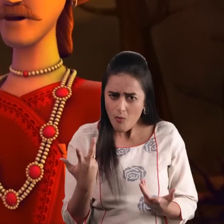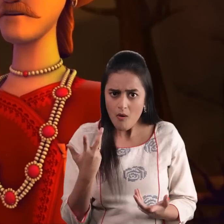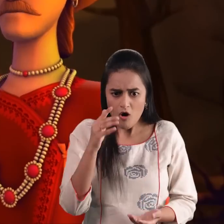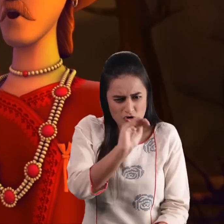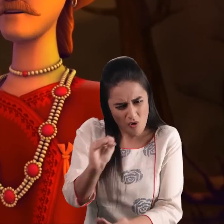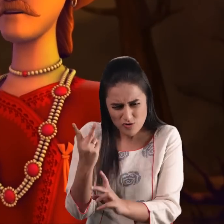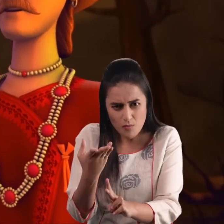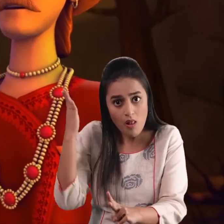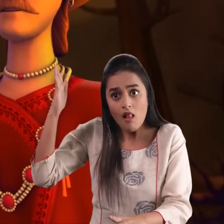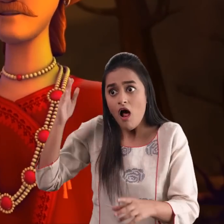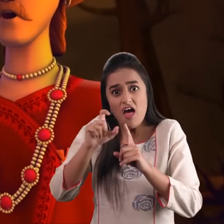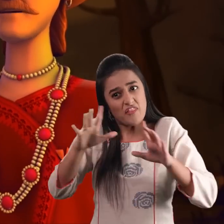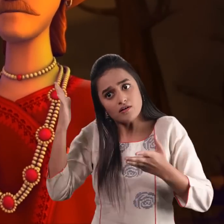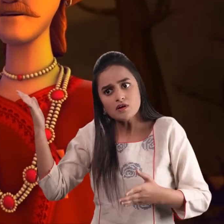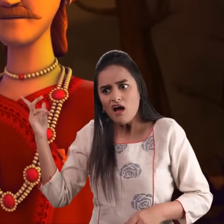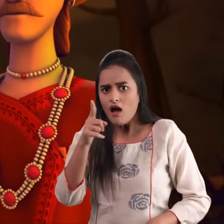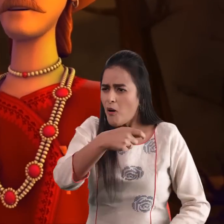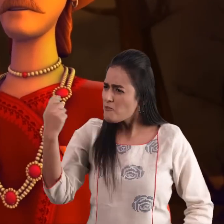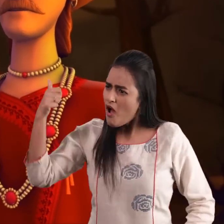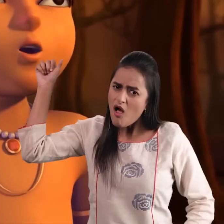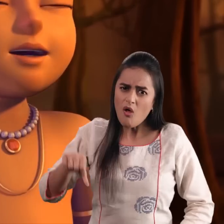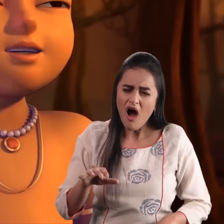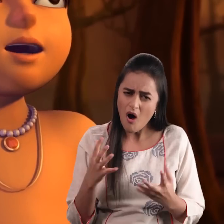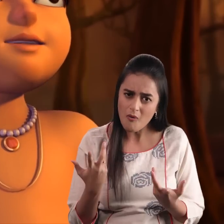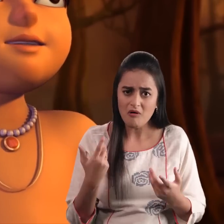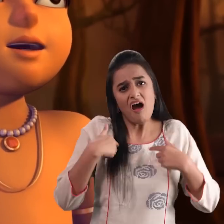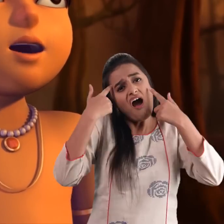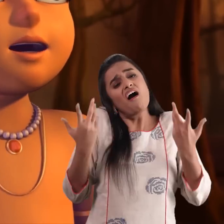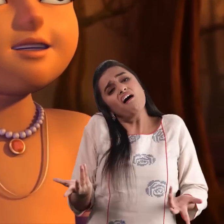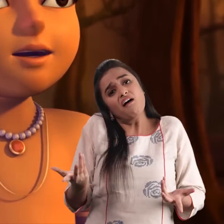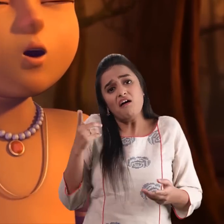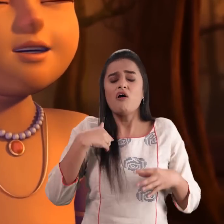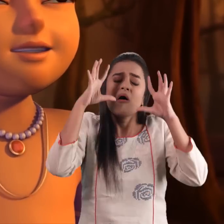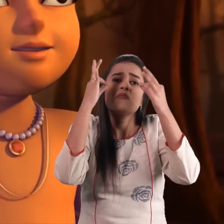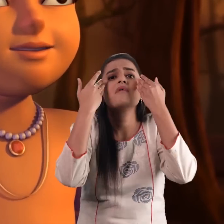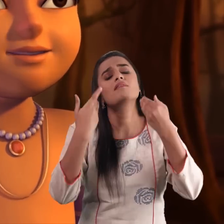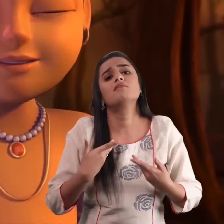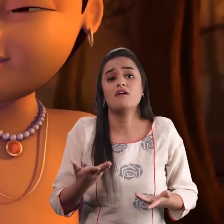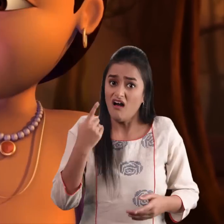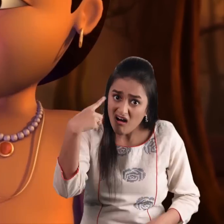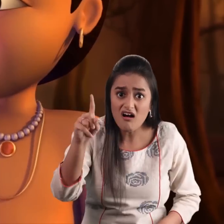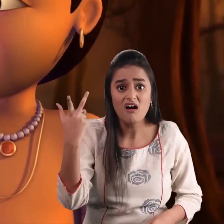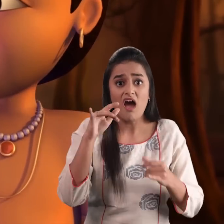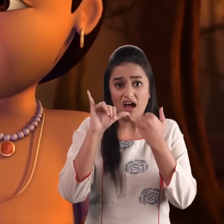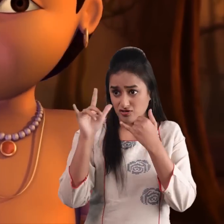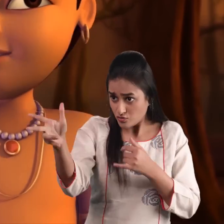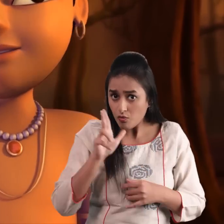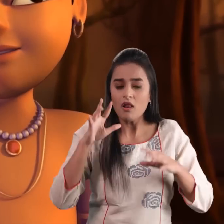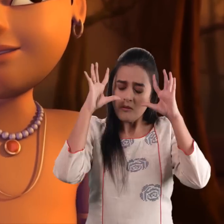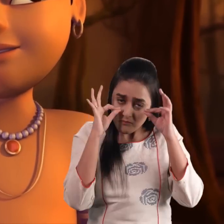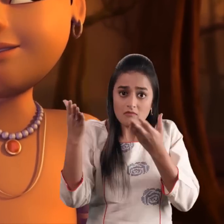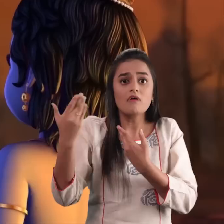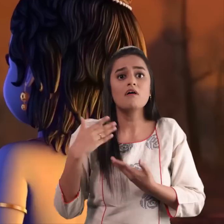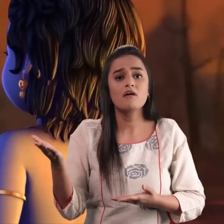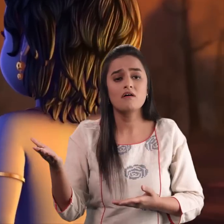कि इतने बड़े राक्षस मेरे नन्हे बेटों के हाथों मारे गए? हमें कैसे पता, हमारी आंखें तो बंद थी। हाँ, कृष्णा ने हमें आंखें बंद